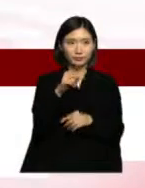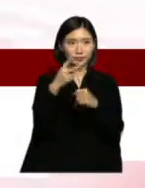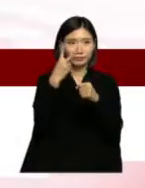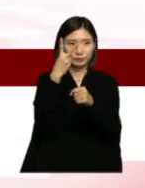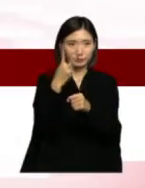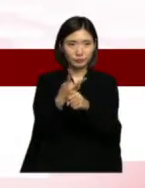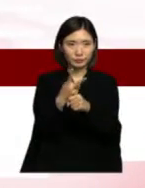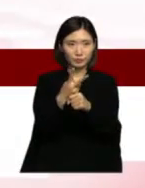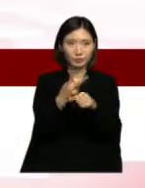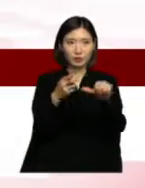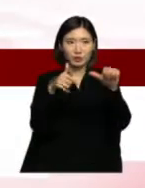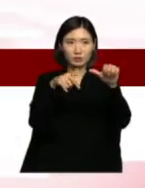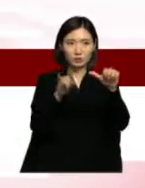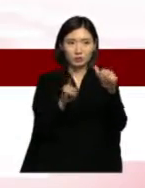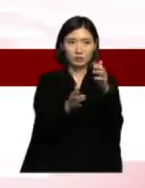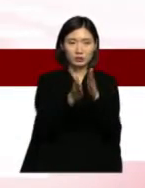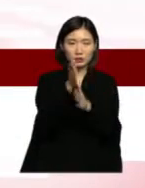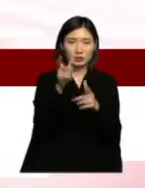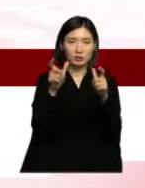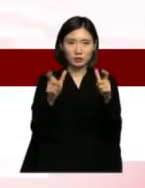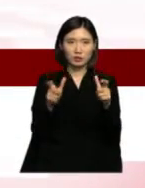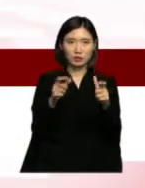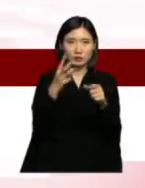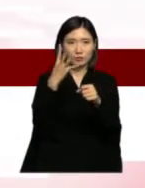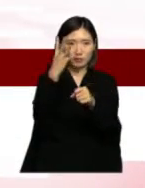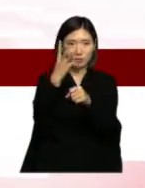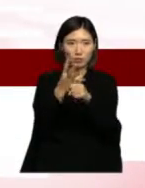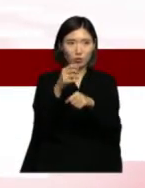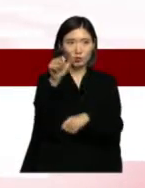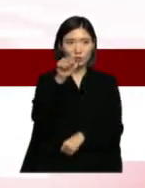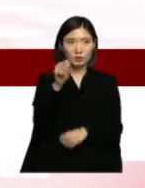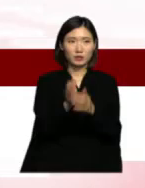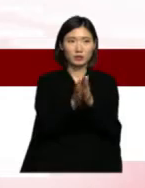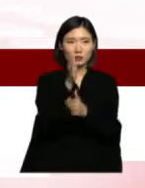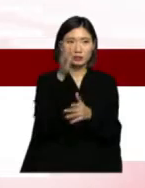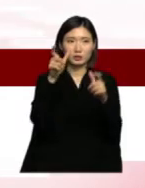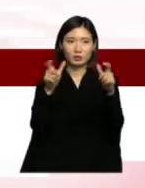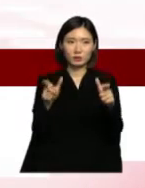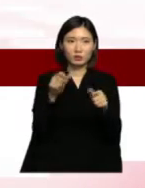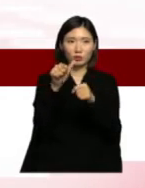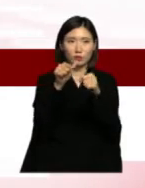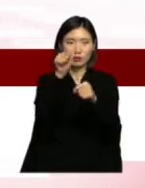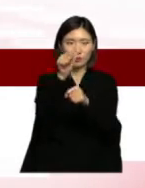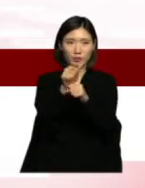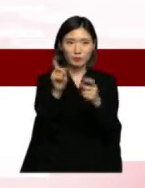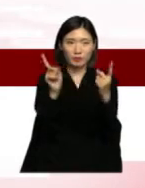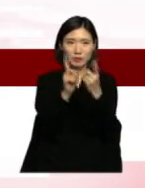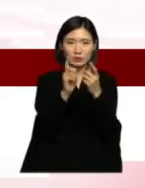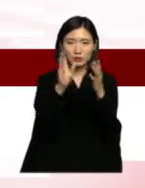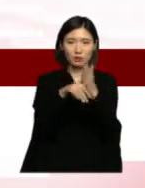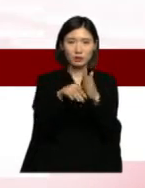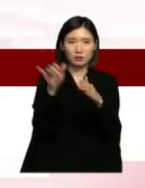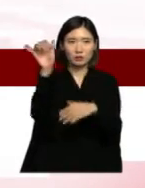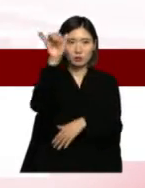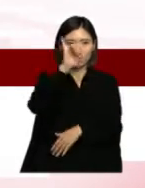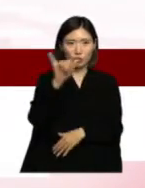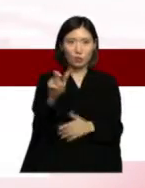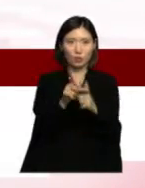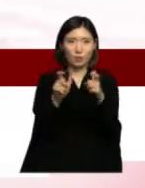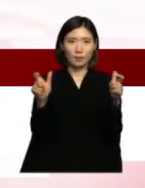5개의 시공구를 하고요. 3, 4년 차에는 50개의 시공구를 하고 5년 차에 이제 전국